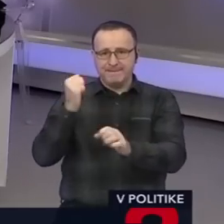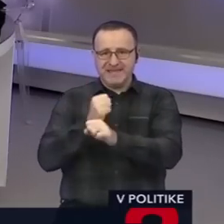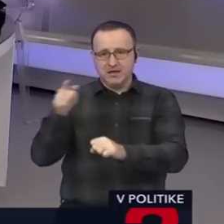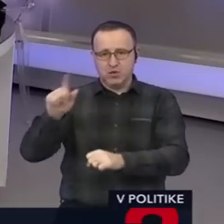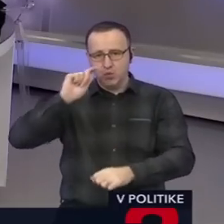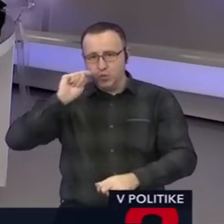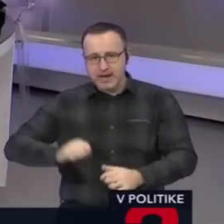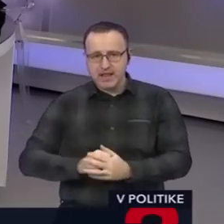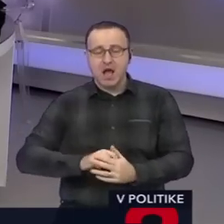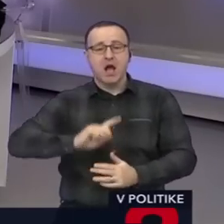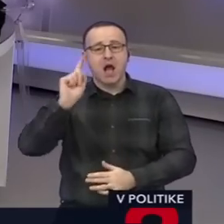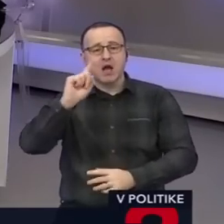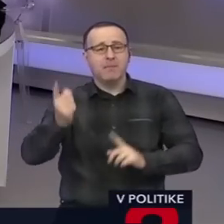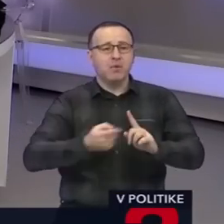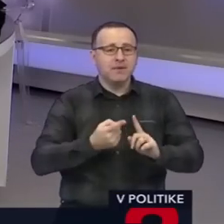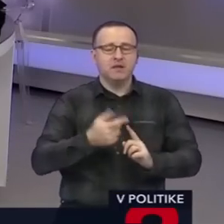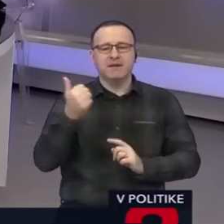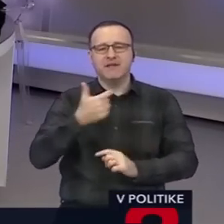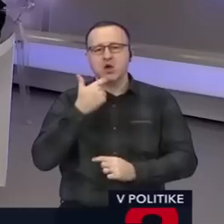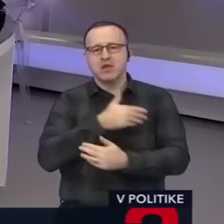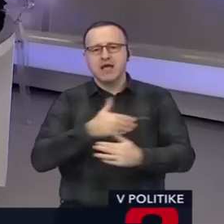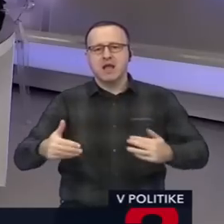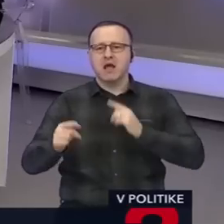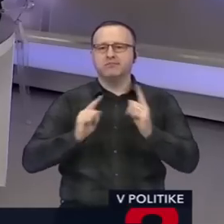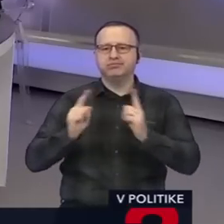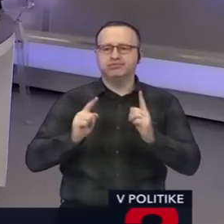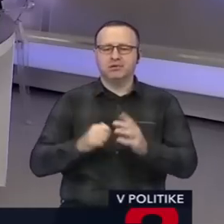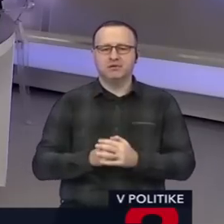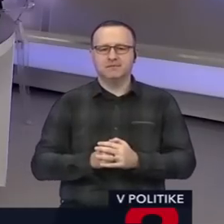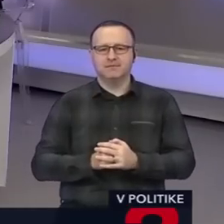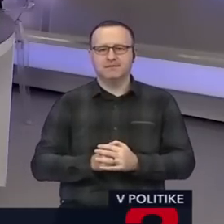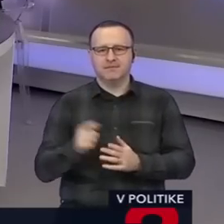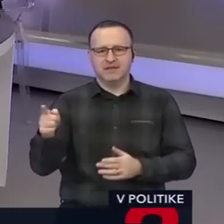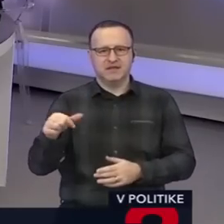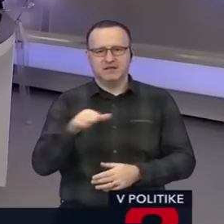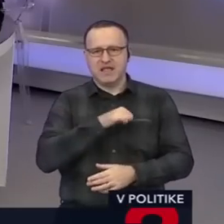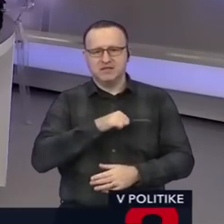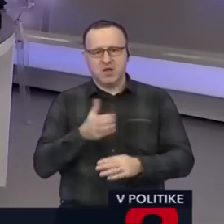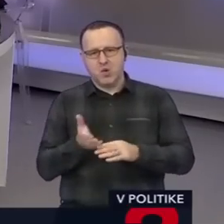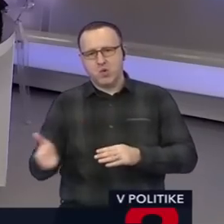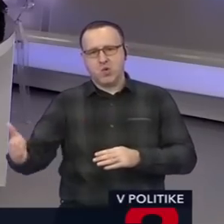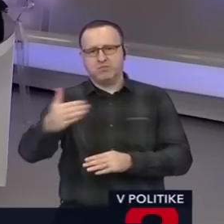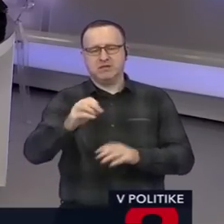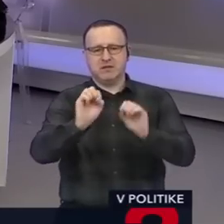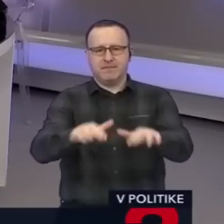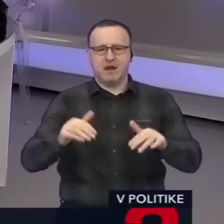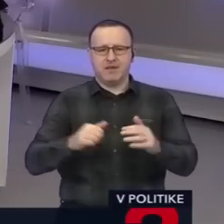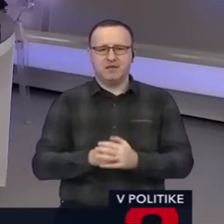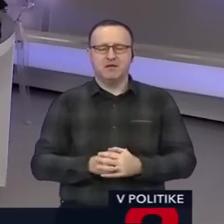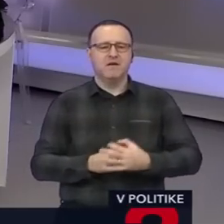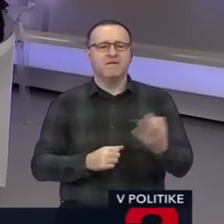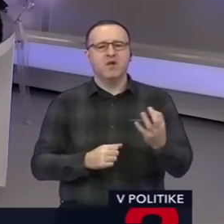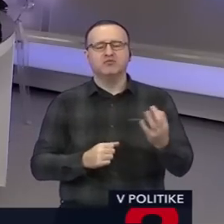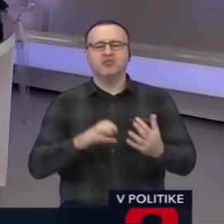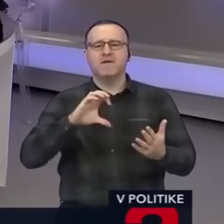za akých podmienok, tak to najprv prerokujeme v Národnej rade a to platí. Čiže nechcete obísť parlament, to znamená, nejaká forma